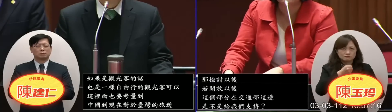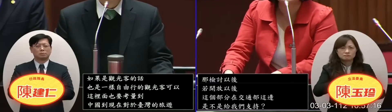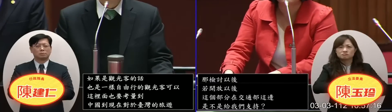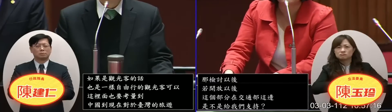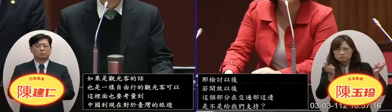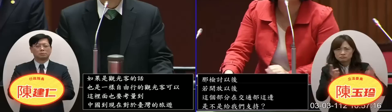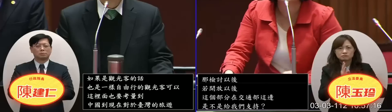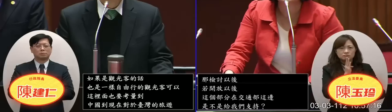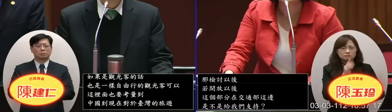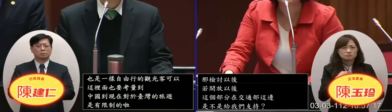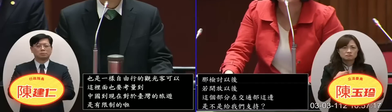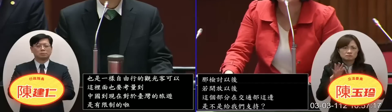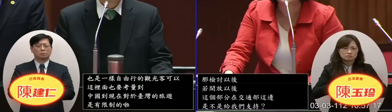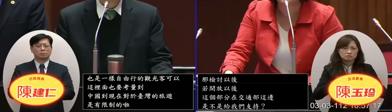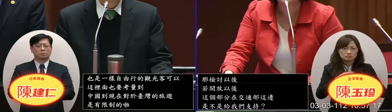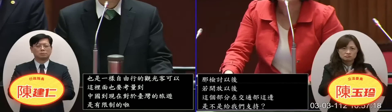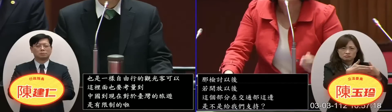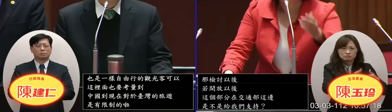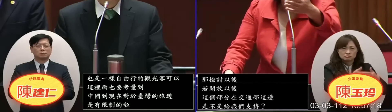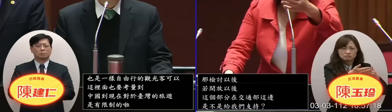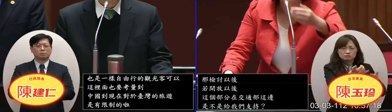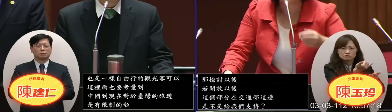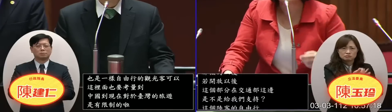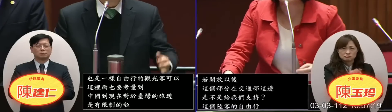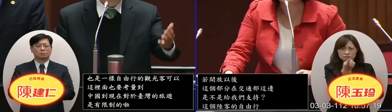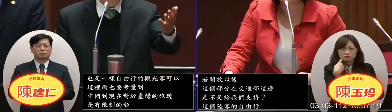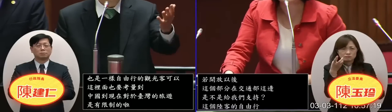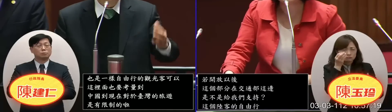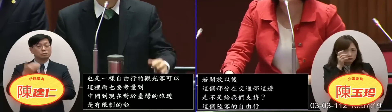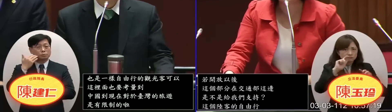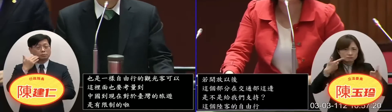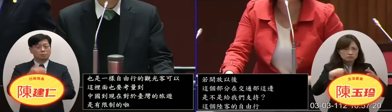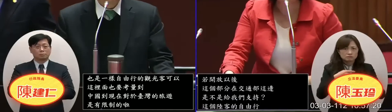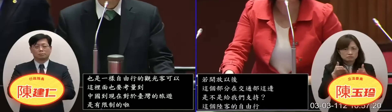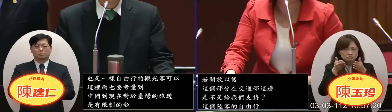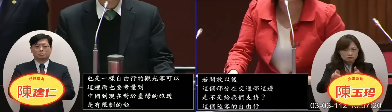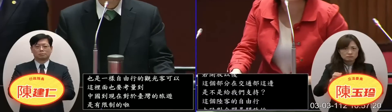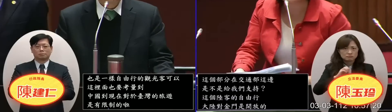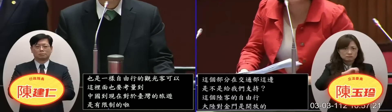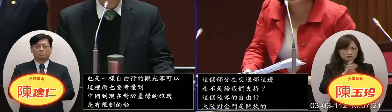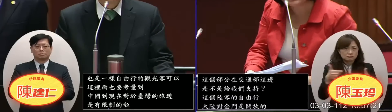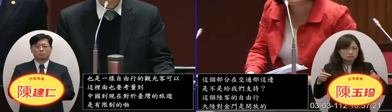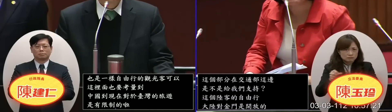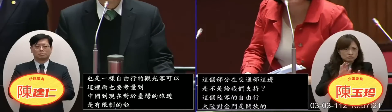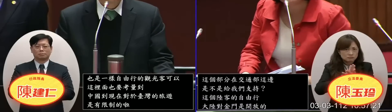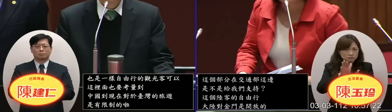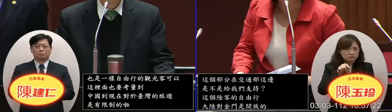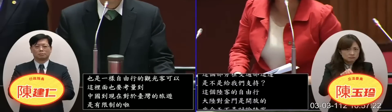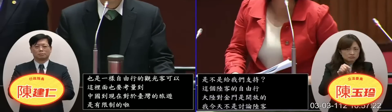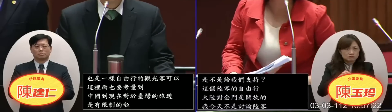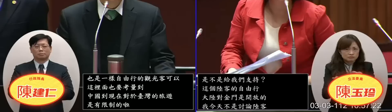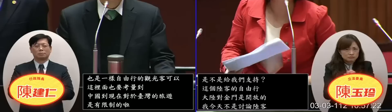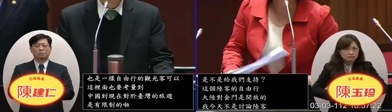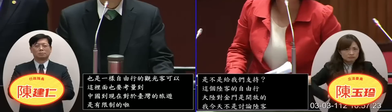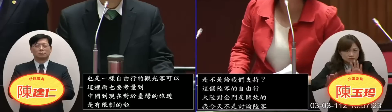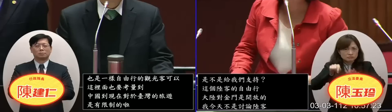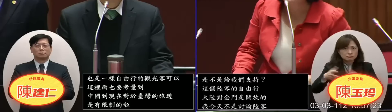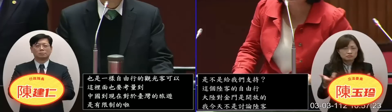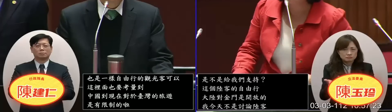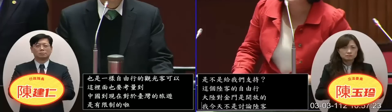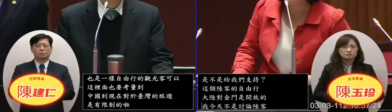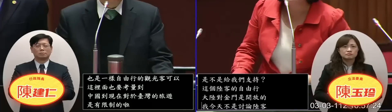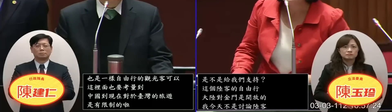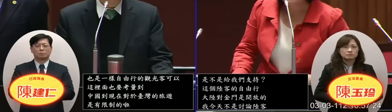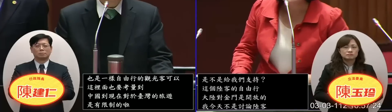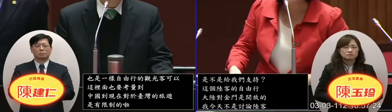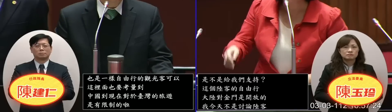了，我今天要讨论这个是以后的这个振兴经济啊。那个陈院长在之前的823那时候也有去金门嘛，所以也有去跟我们